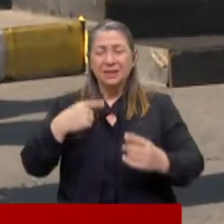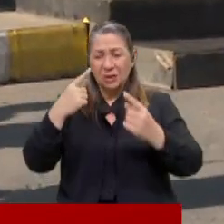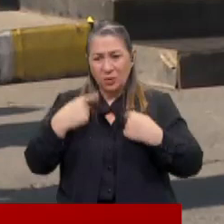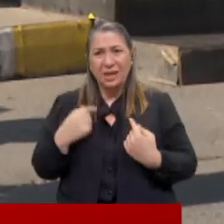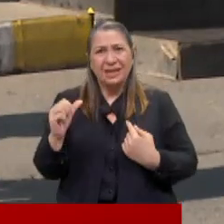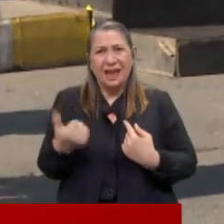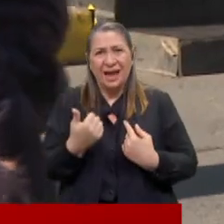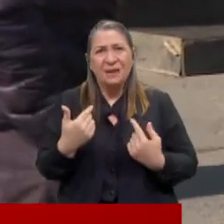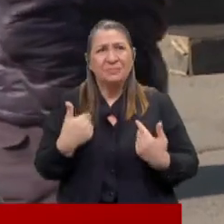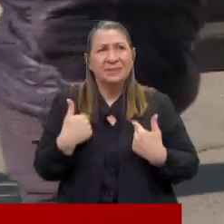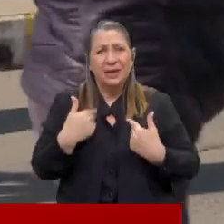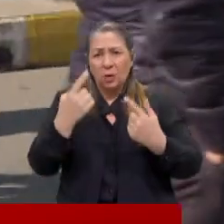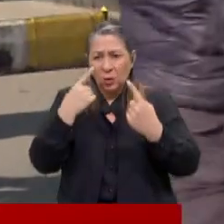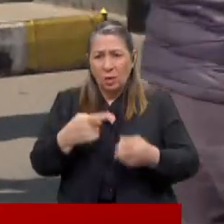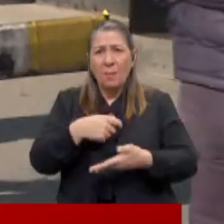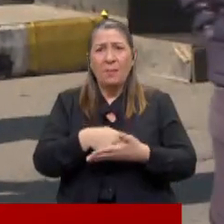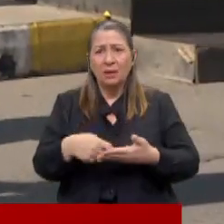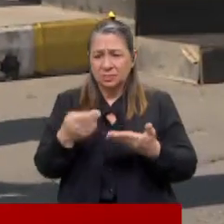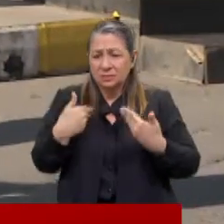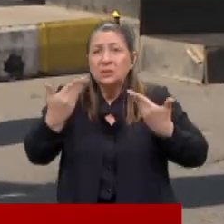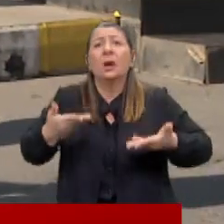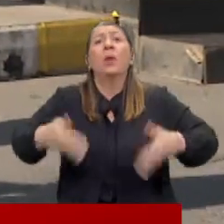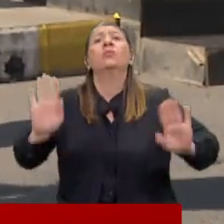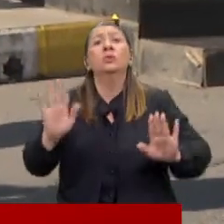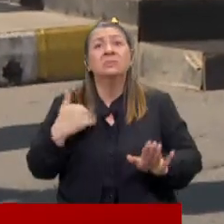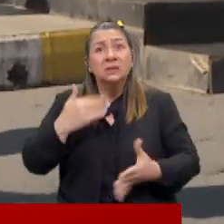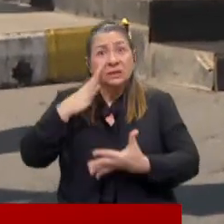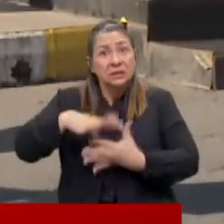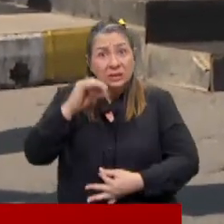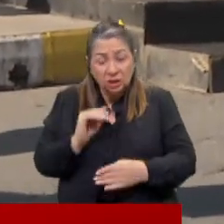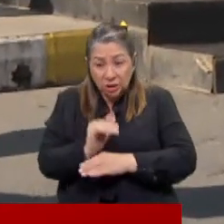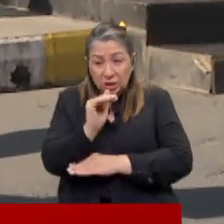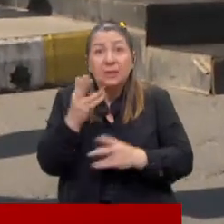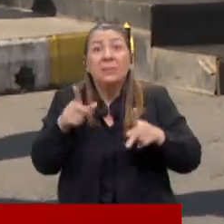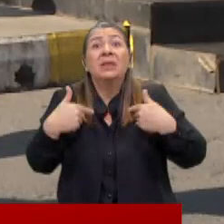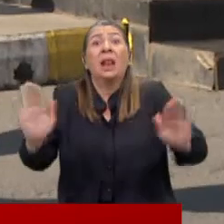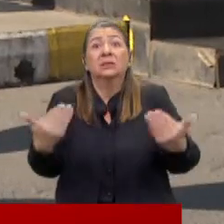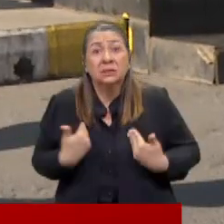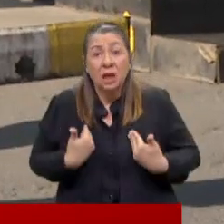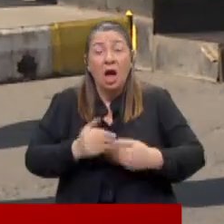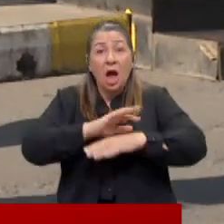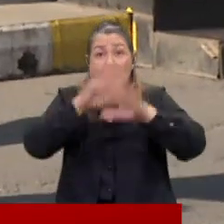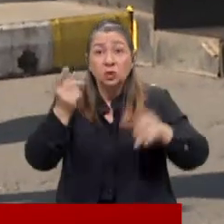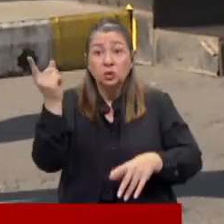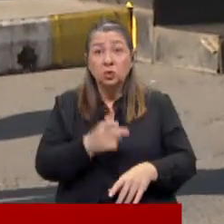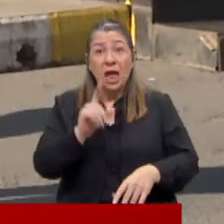gösterdiği değer ve bize layık gördüğü maaşı kabul etmiyoruz. Çünkü insanca yaşayacak bir durumda değiliz. Her şey